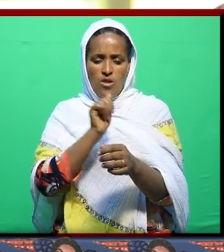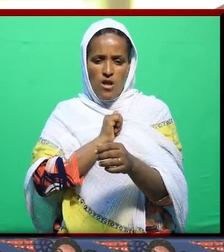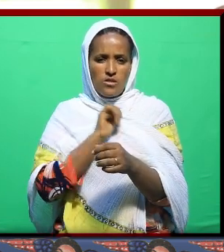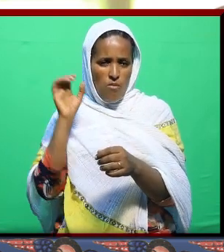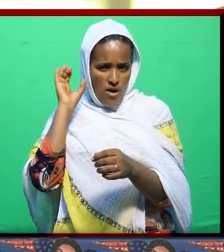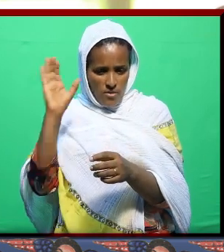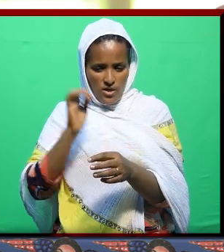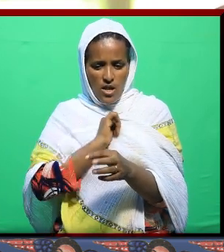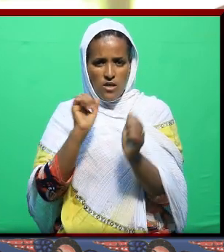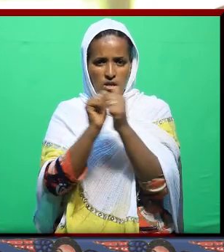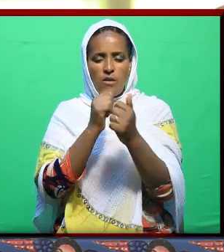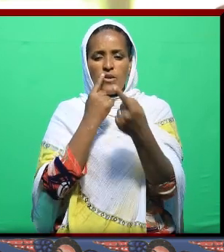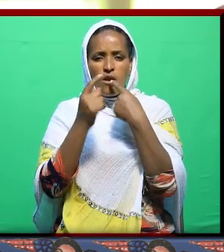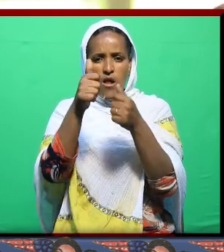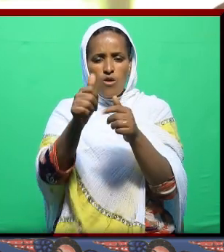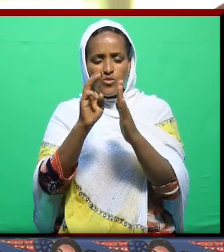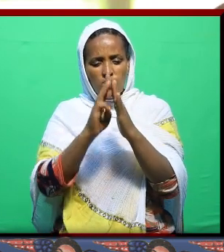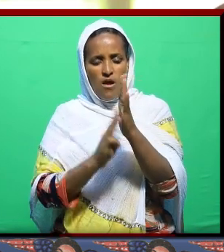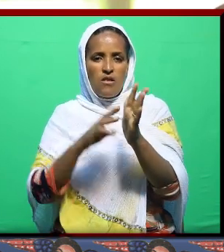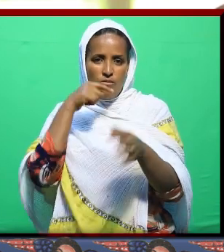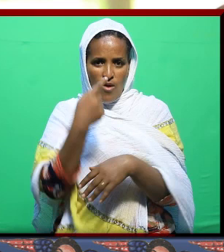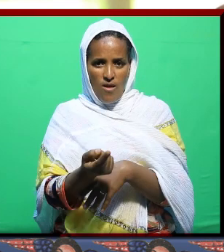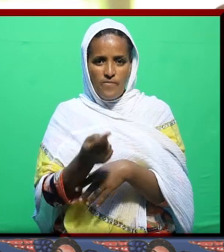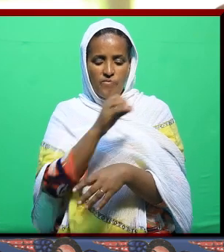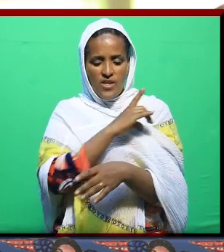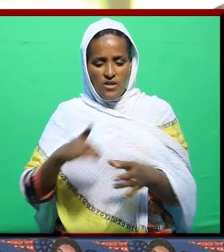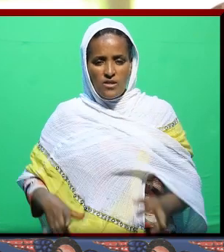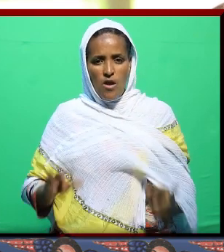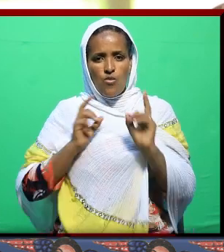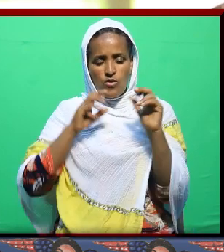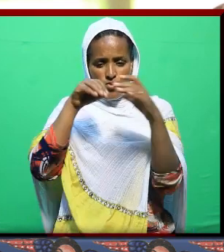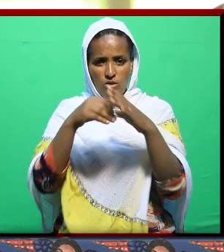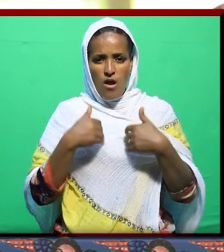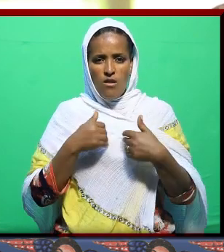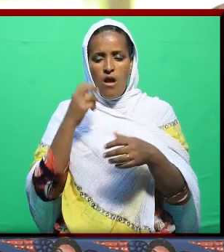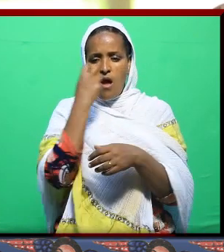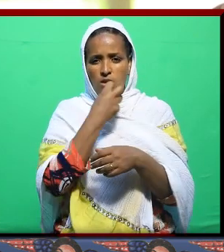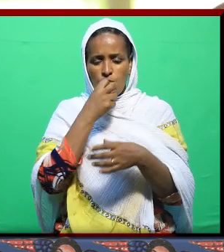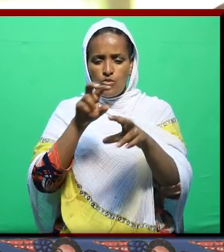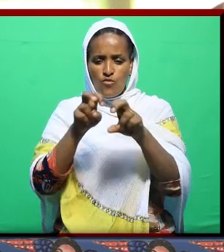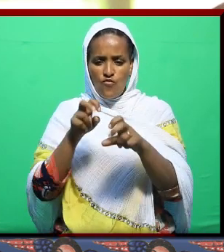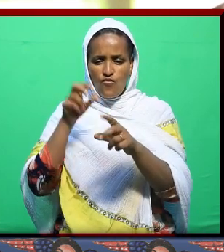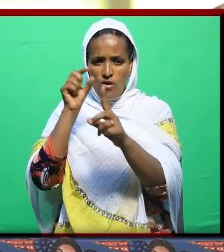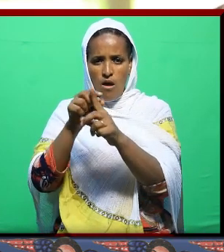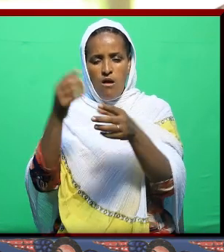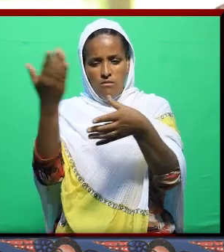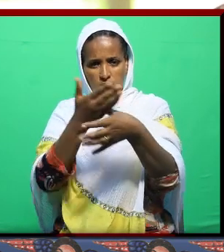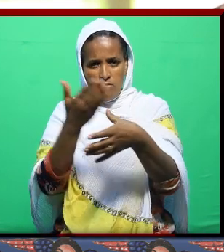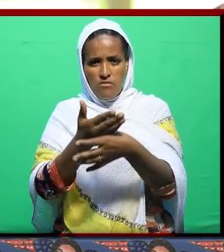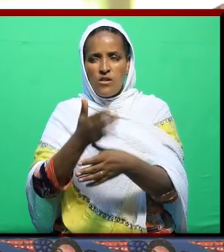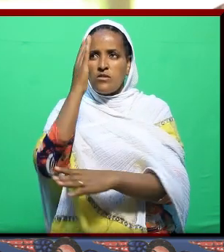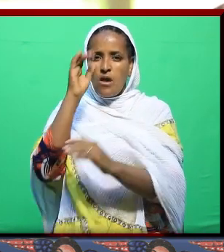በራሱ ራስን ማድመጥ፣ ከራስ ጋር መነጋገርና በክርስትና ህይወት የሚኖር ሰው አንደበቱን ከክፉ ከልክሎ